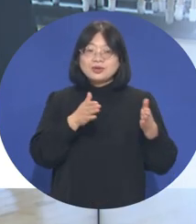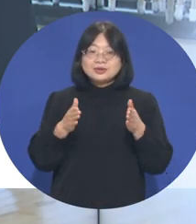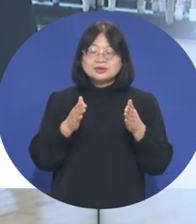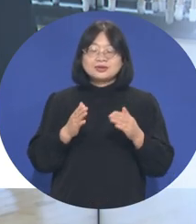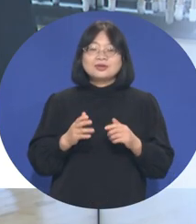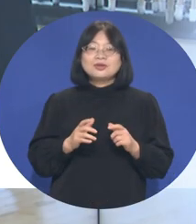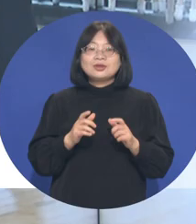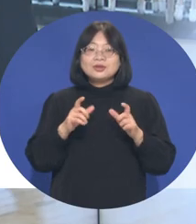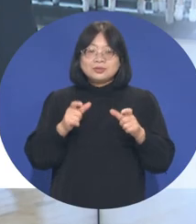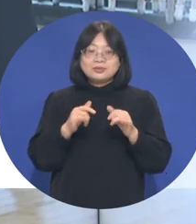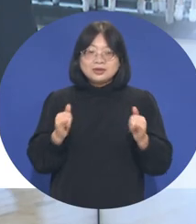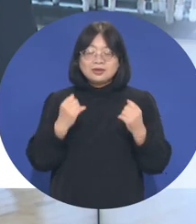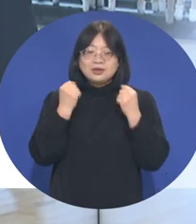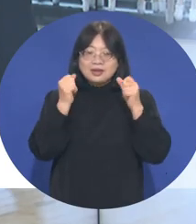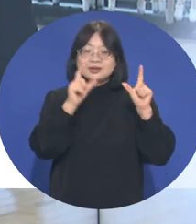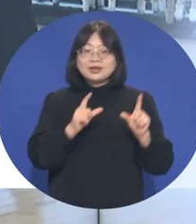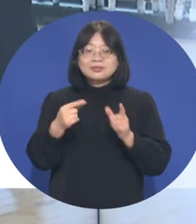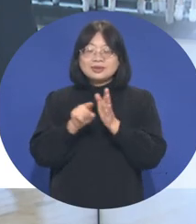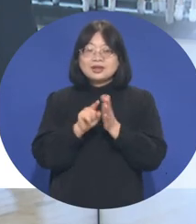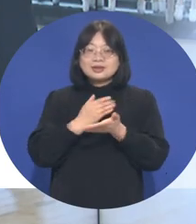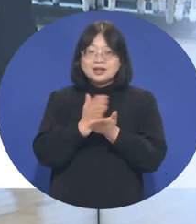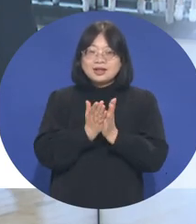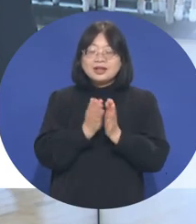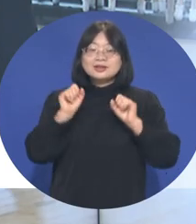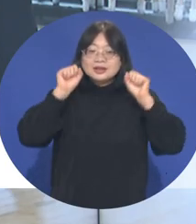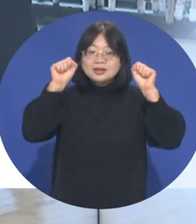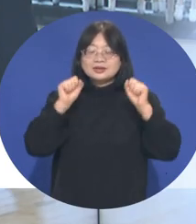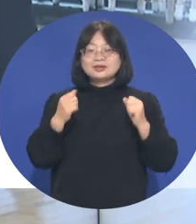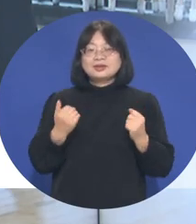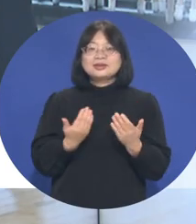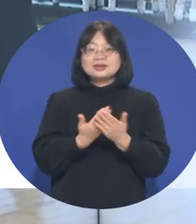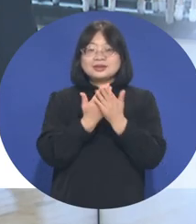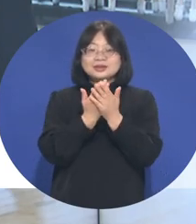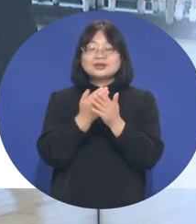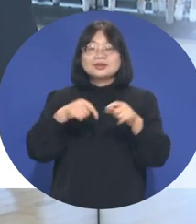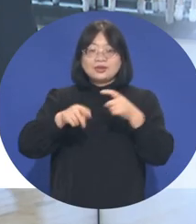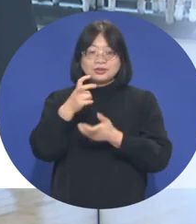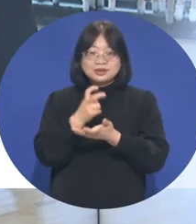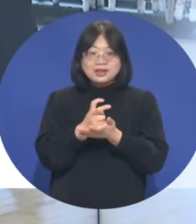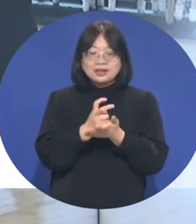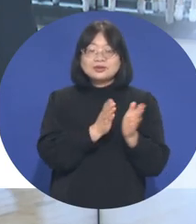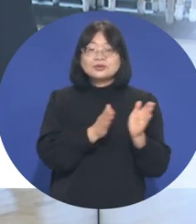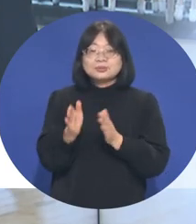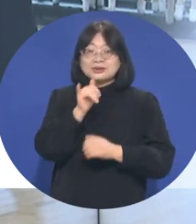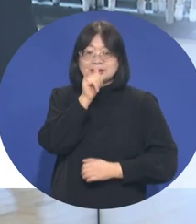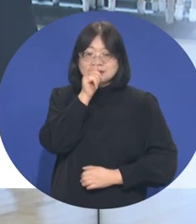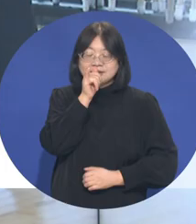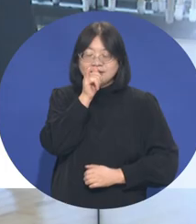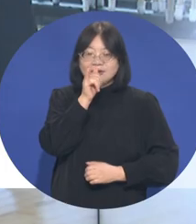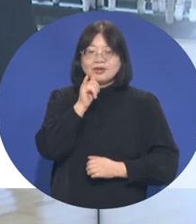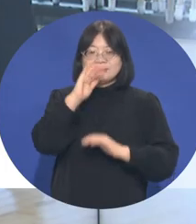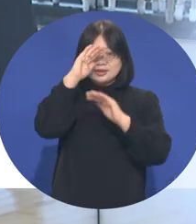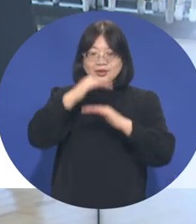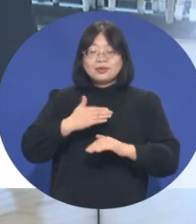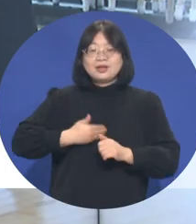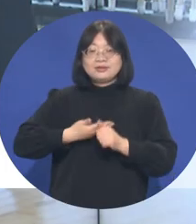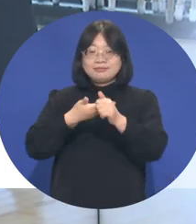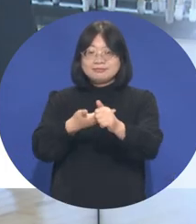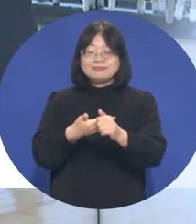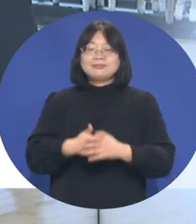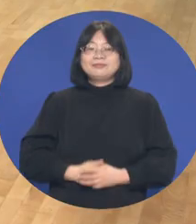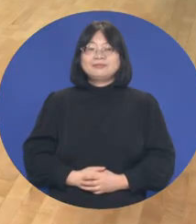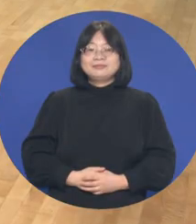도민들의 건강한 삶을 위해 다양한 체육진흥 정책을 추진하고 있습니다. 어떤 정책들이 있는지 최창순 기자가 정리해봤습니다.